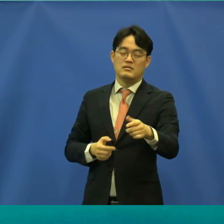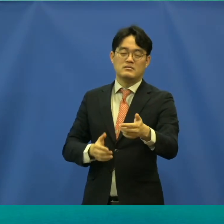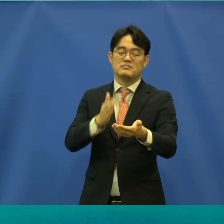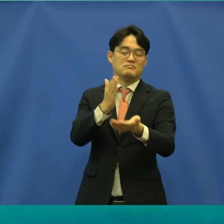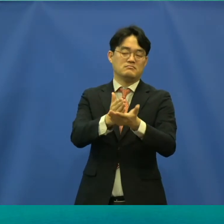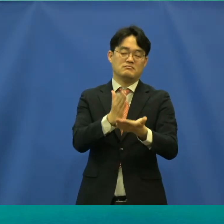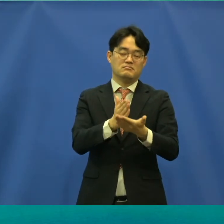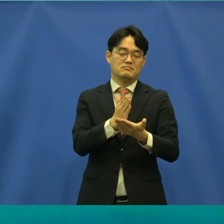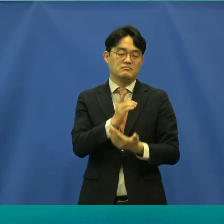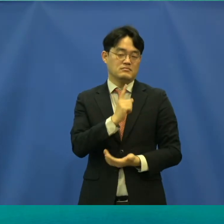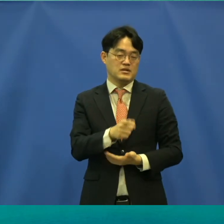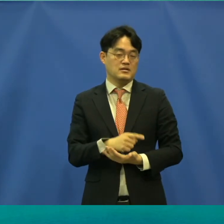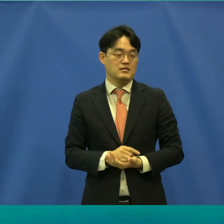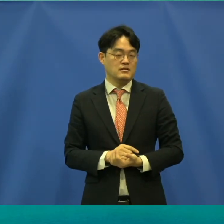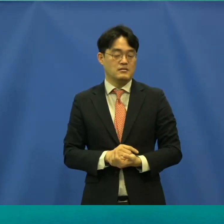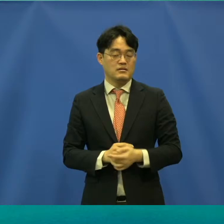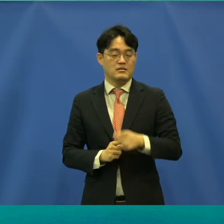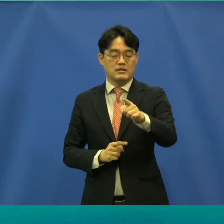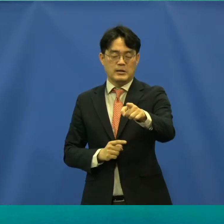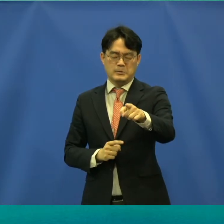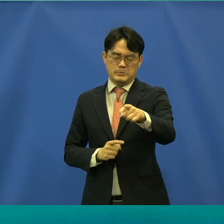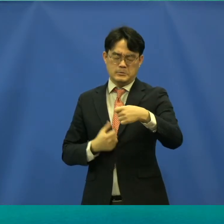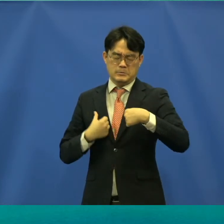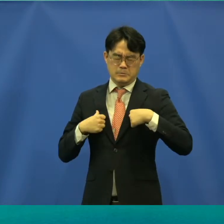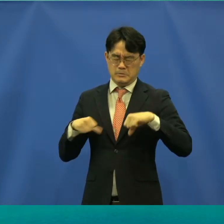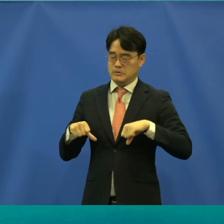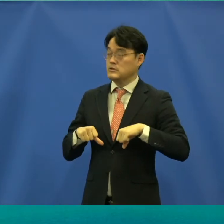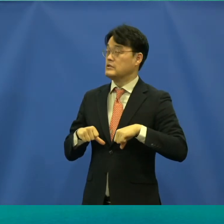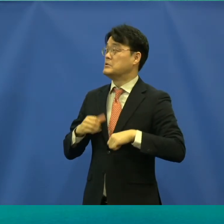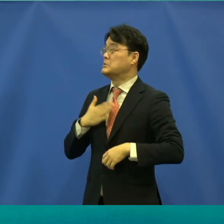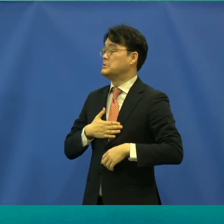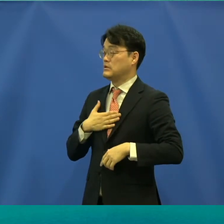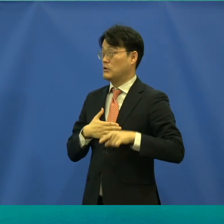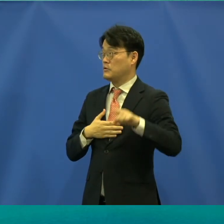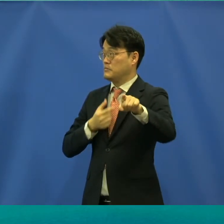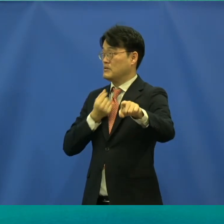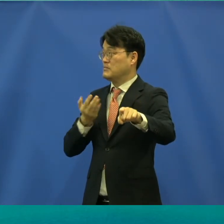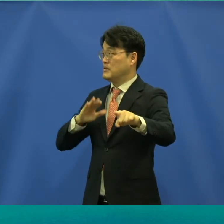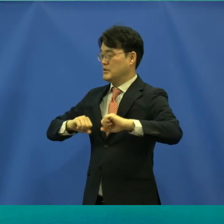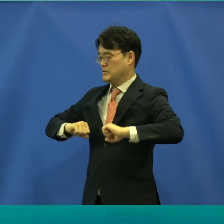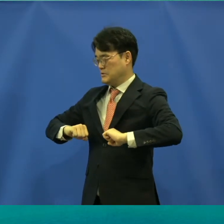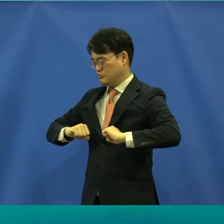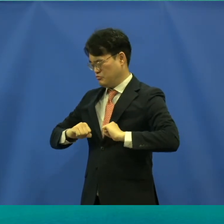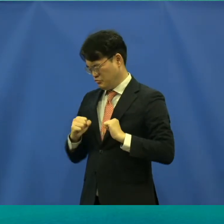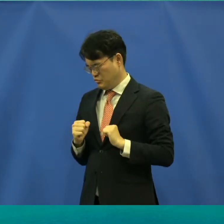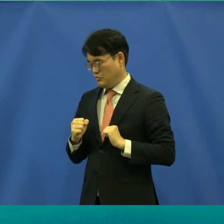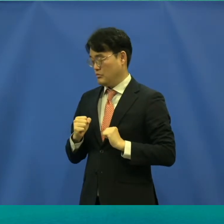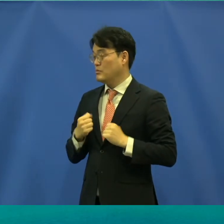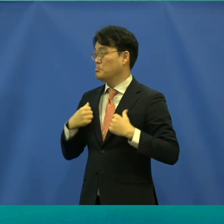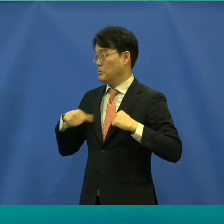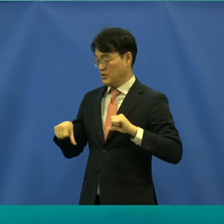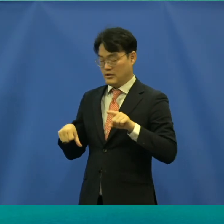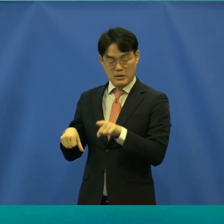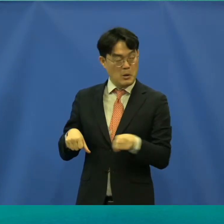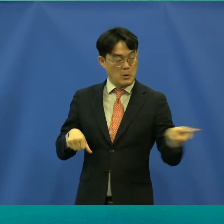니느웨를, 많은 사람은 니느웨를 어디가, 그 나의 니느웨가 어딘가를 다 알고 있어요.